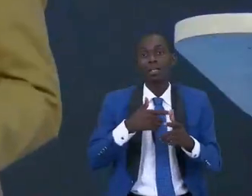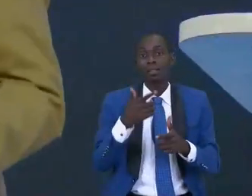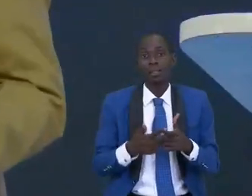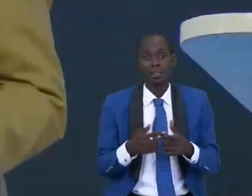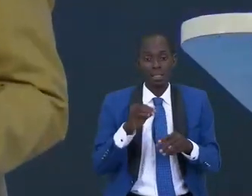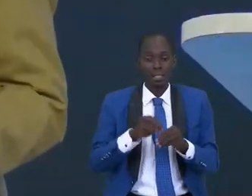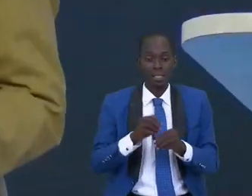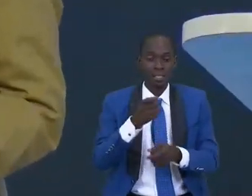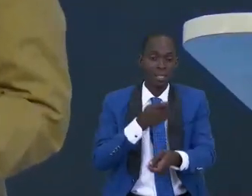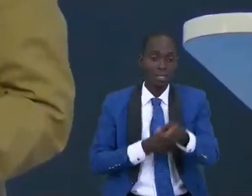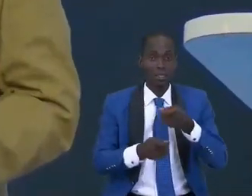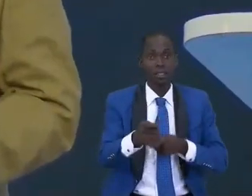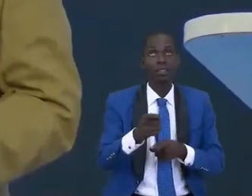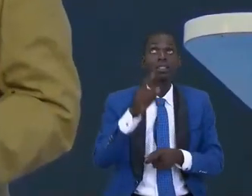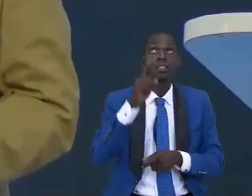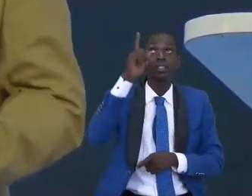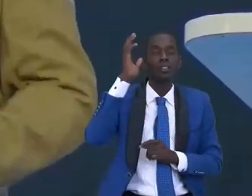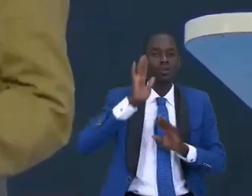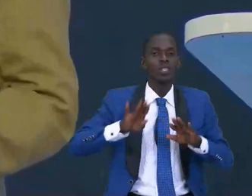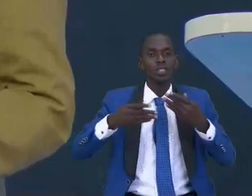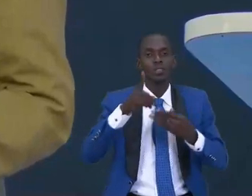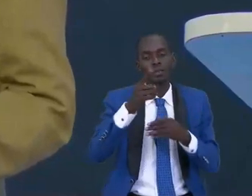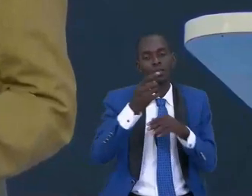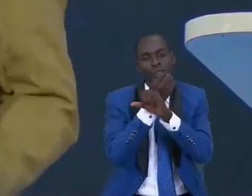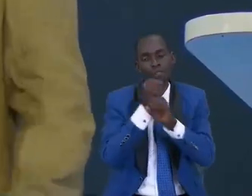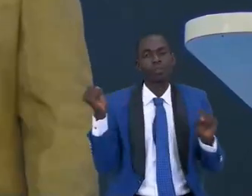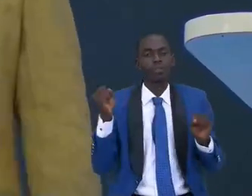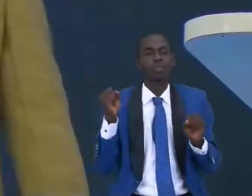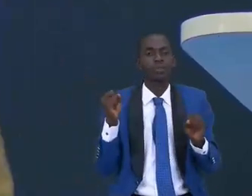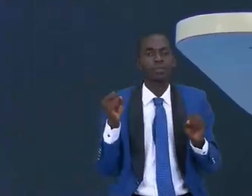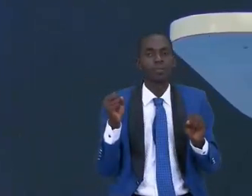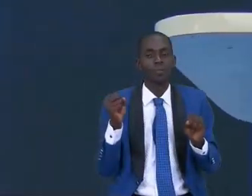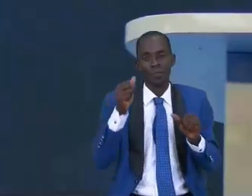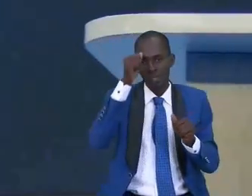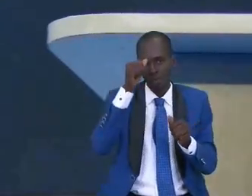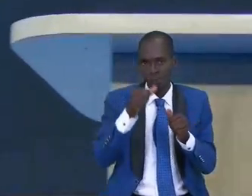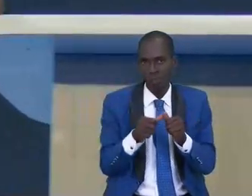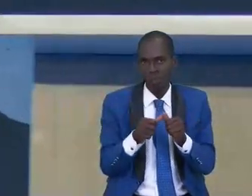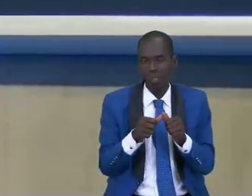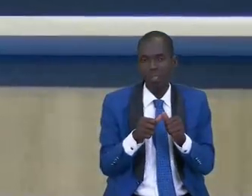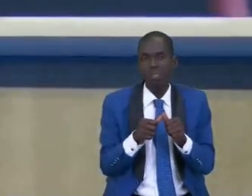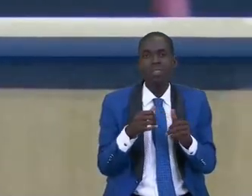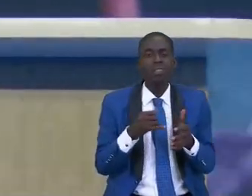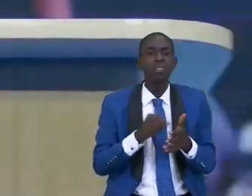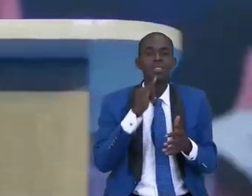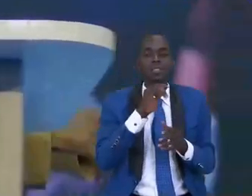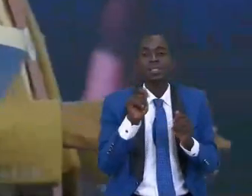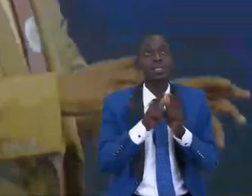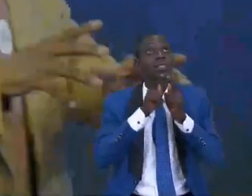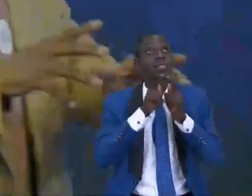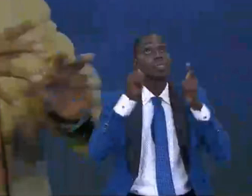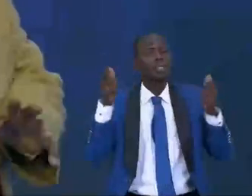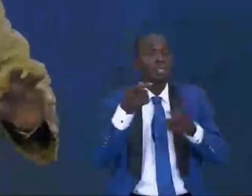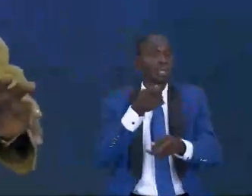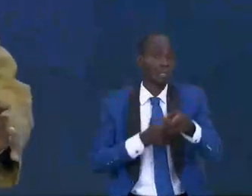Et en échange de cela, il t'offrira le salut. Rappelle-toi, c'est un grand